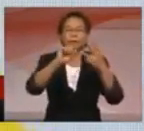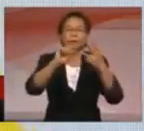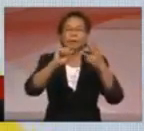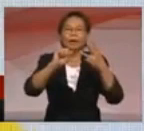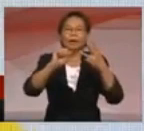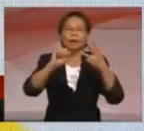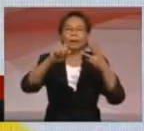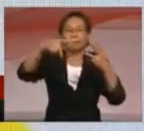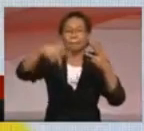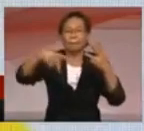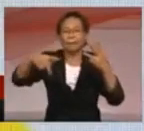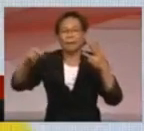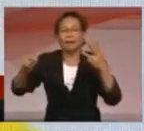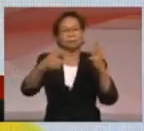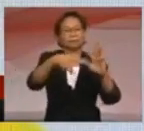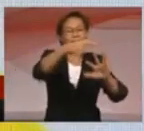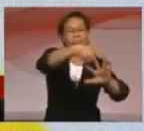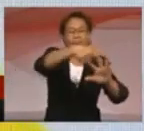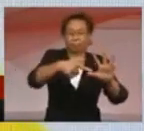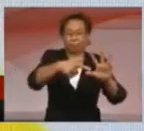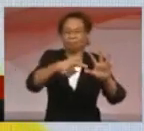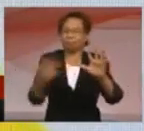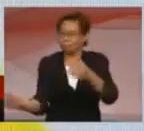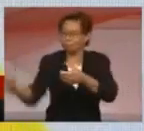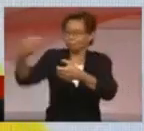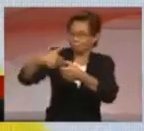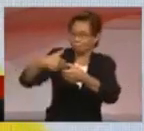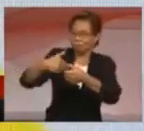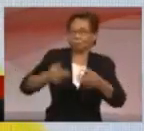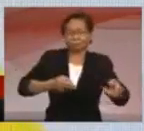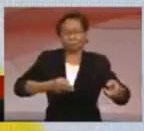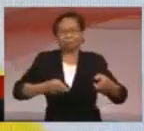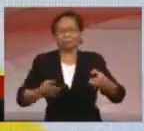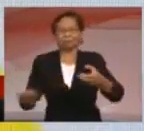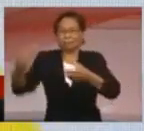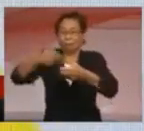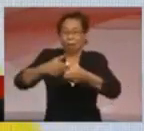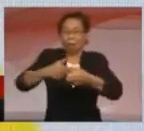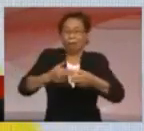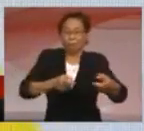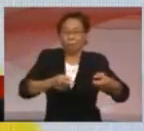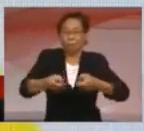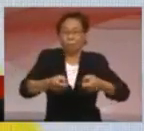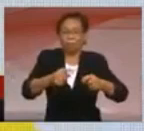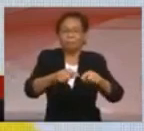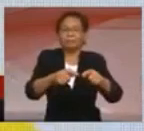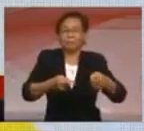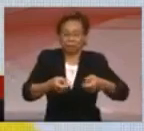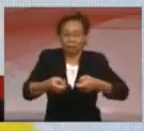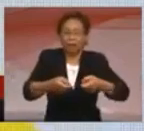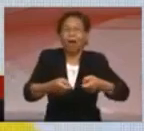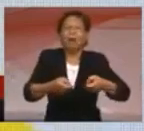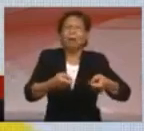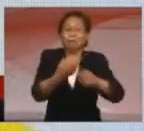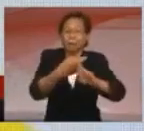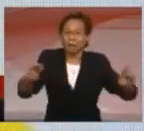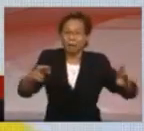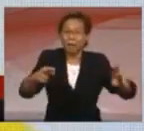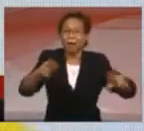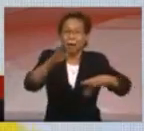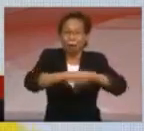Malaysia PPK. Sesi libat urus dengan penyedia pihak platform atas talian